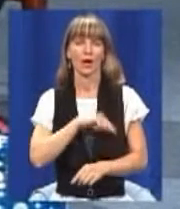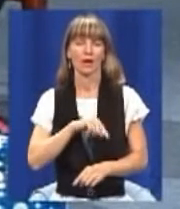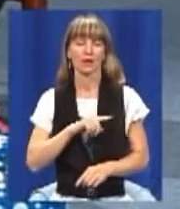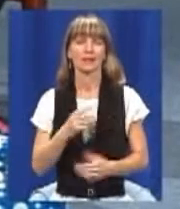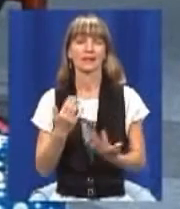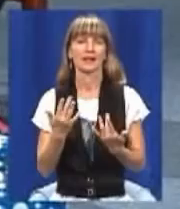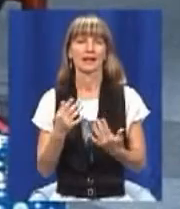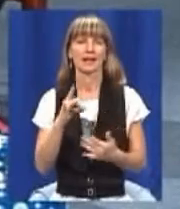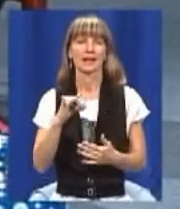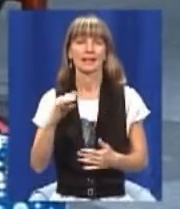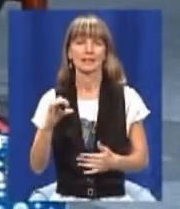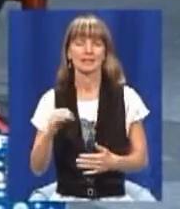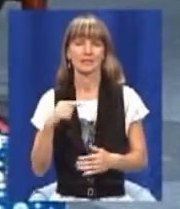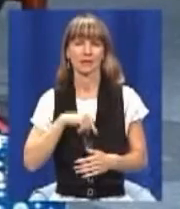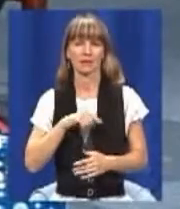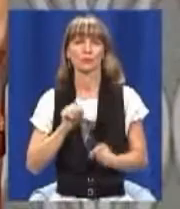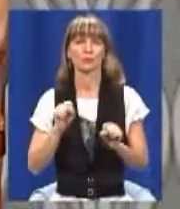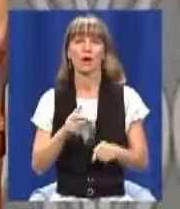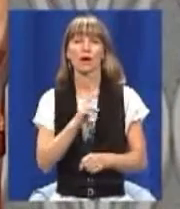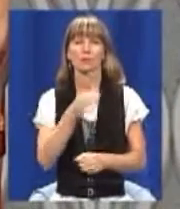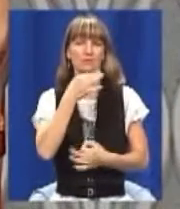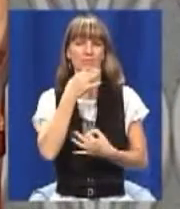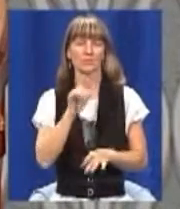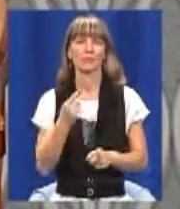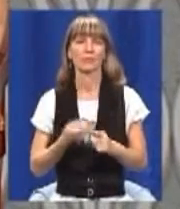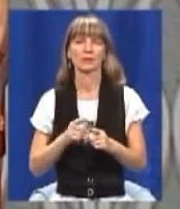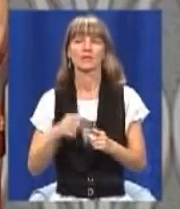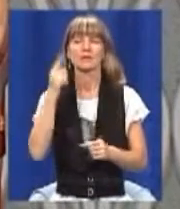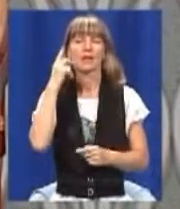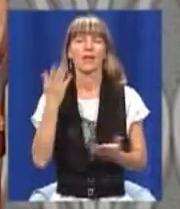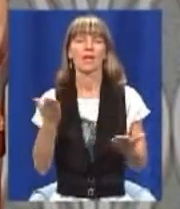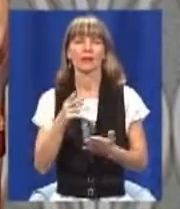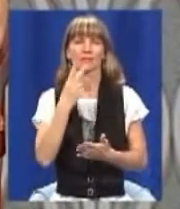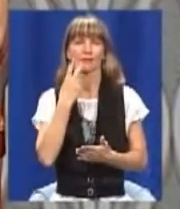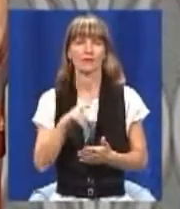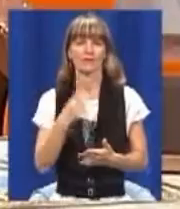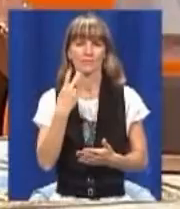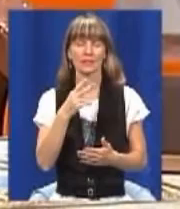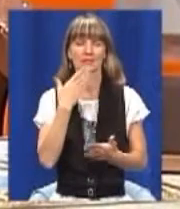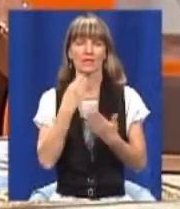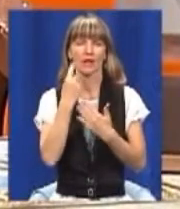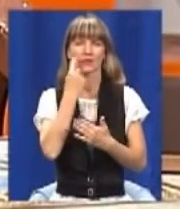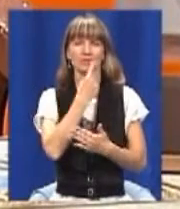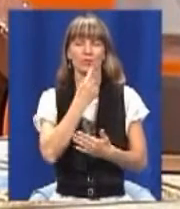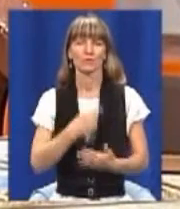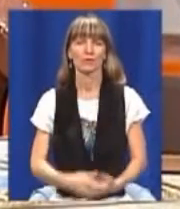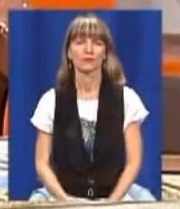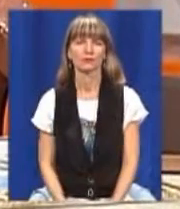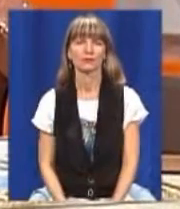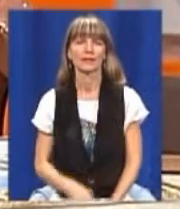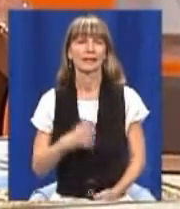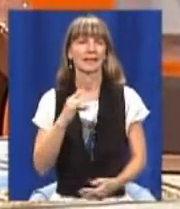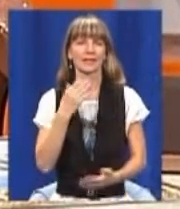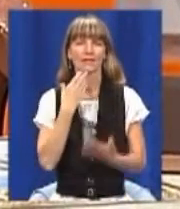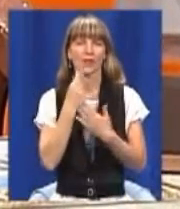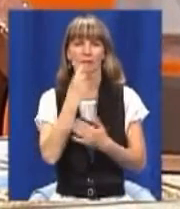цього котика можуть комусь не сподобатися. Тому, до речі, ти знаєш, як вона виглядає? Бачила на власні очі чи ні? На власні очі